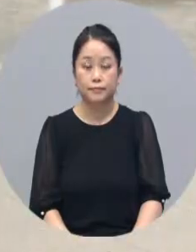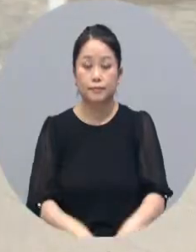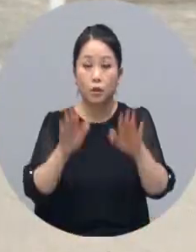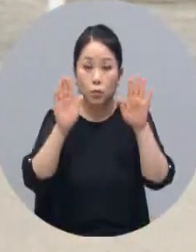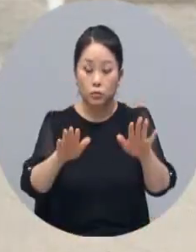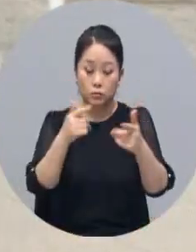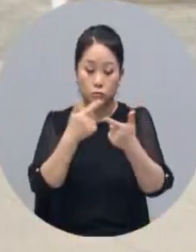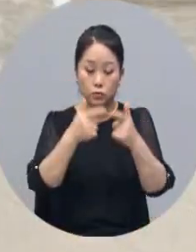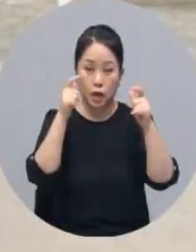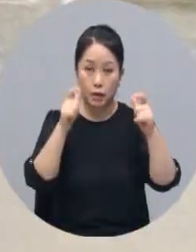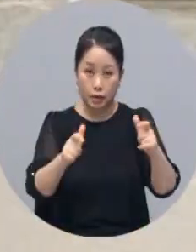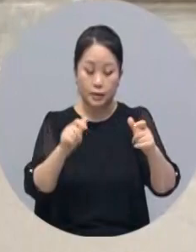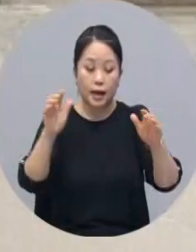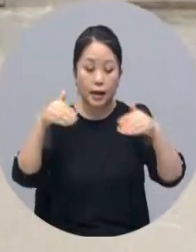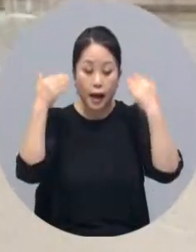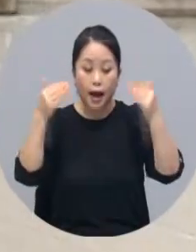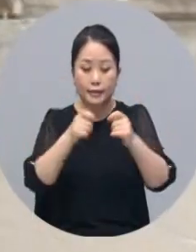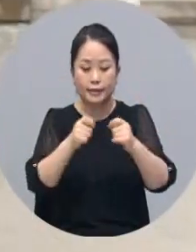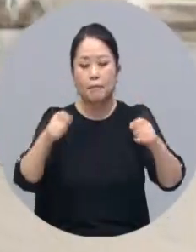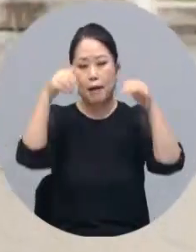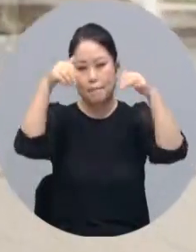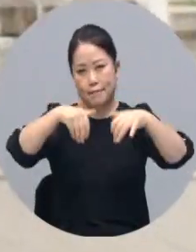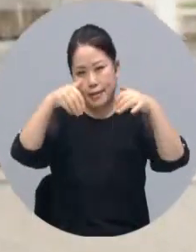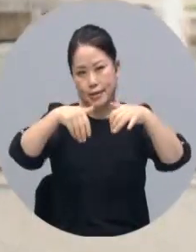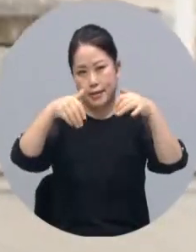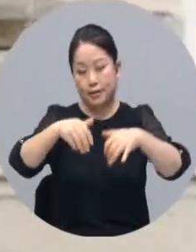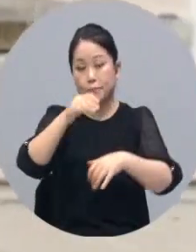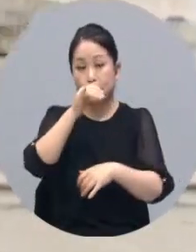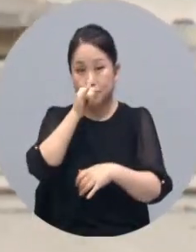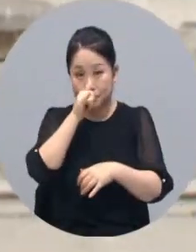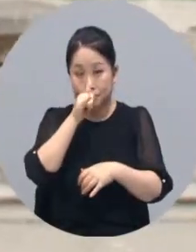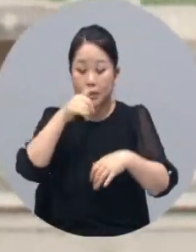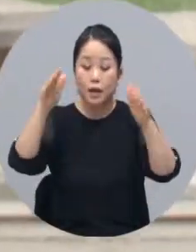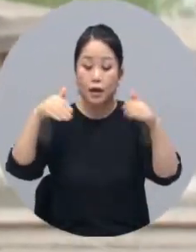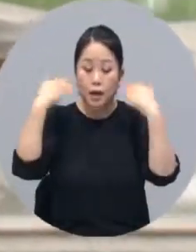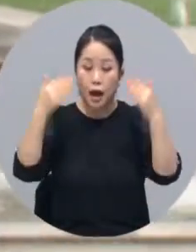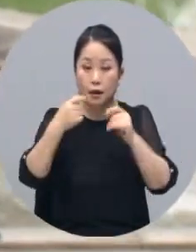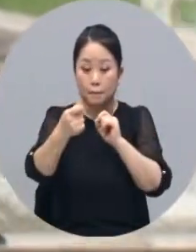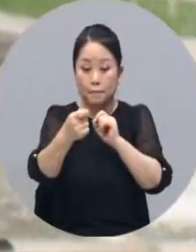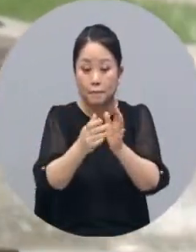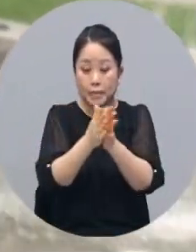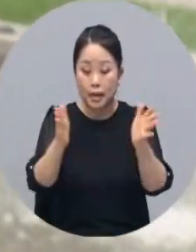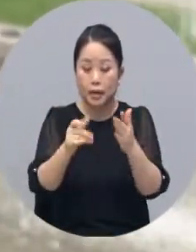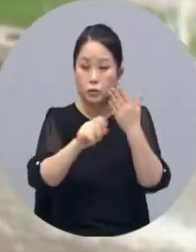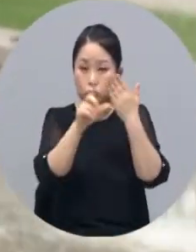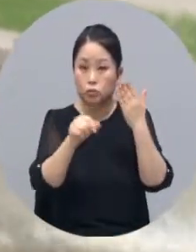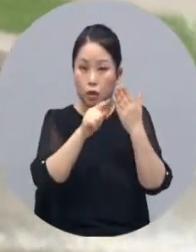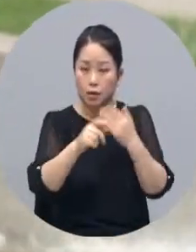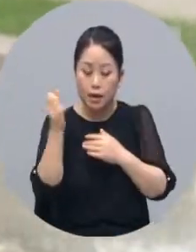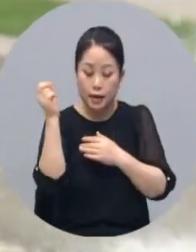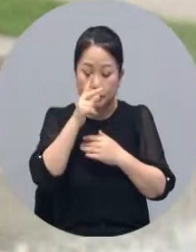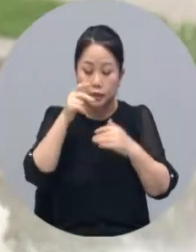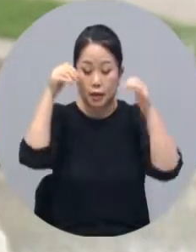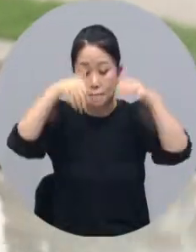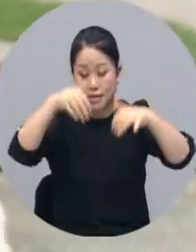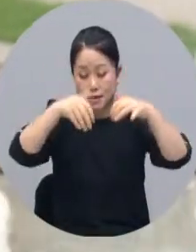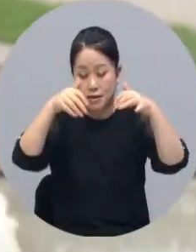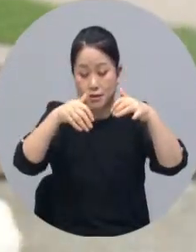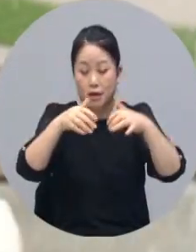오늘 부산에는 이른바 가을 장맛비가 내리고 있습니다. 가을로 접어드는 9월에는 기습적인 폭우가 내리곤